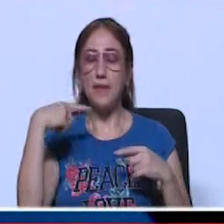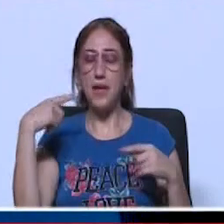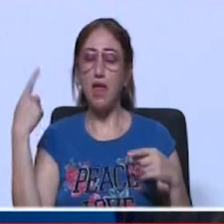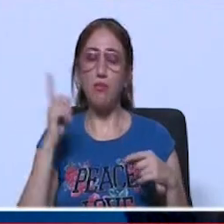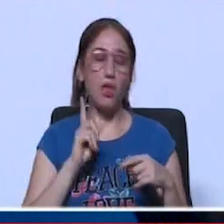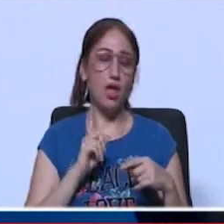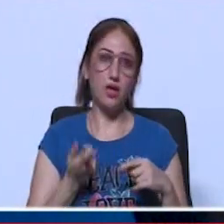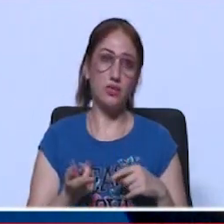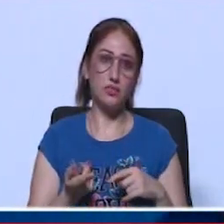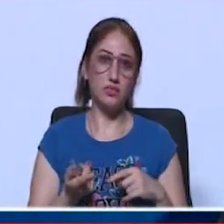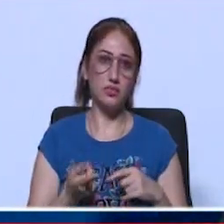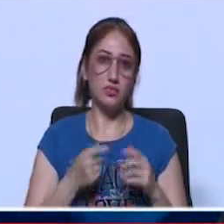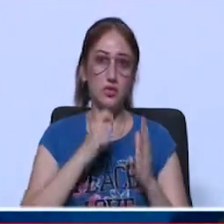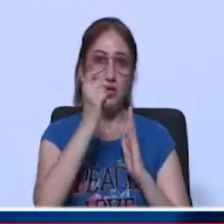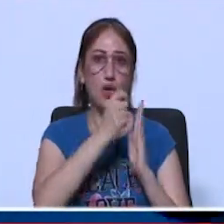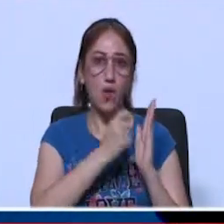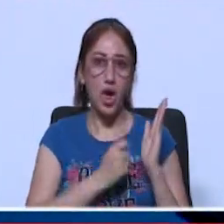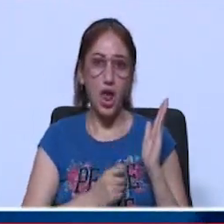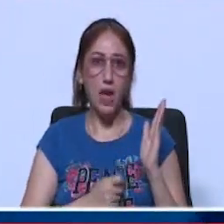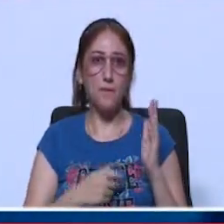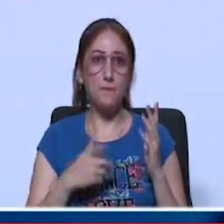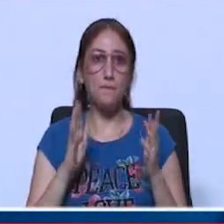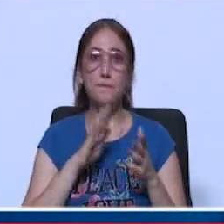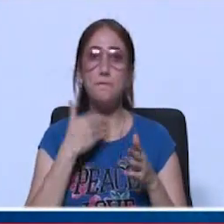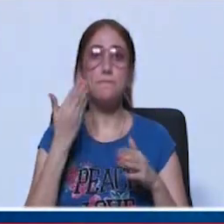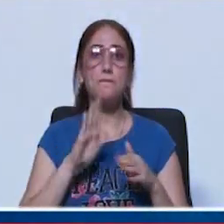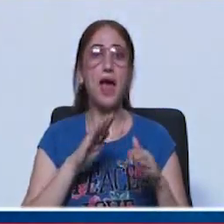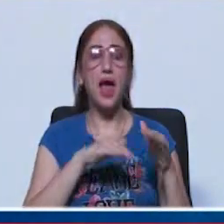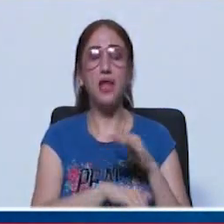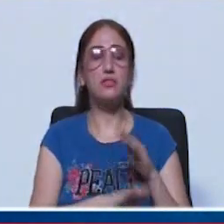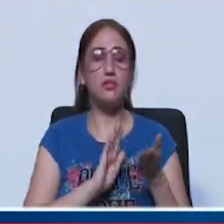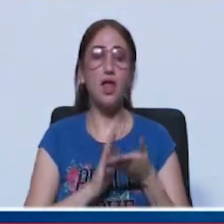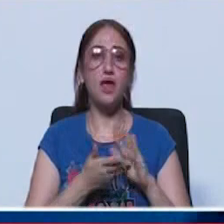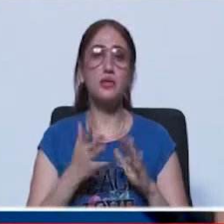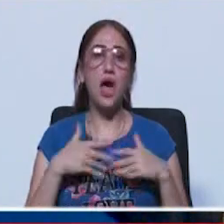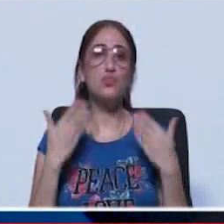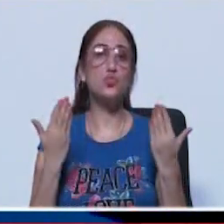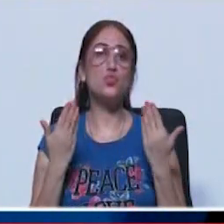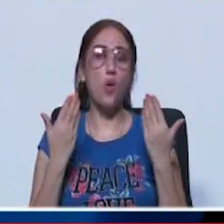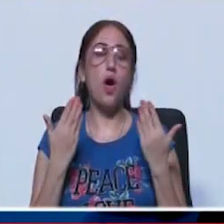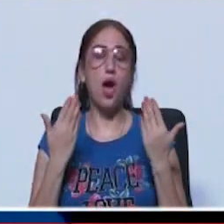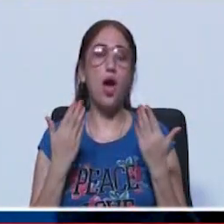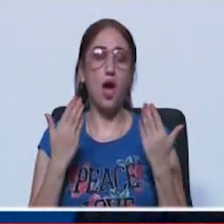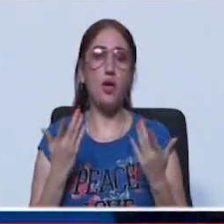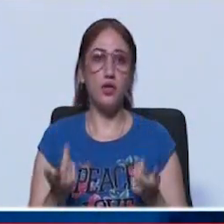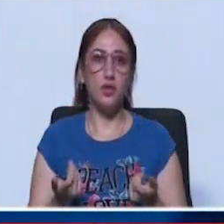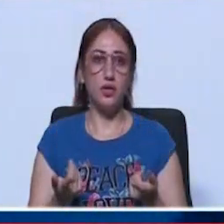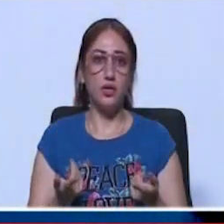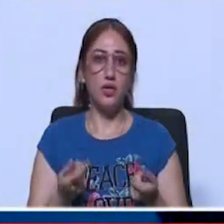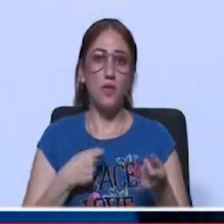عن عنه وعن امجاده وع هو هو محتاج دعاء دلوقتي هتحول الموضوع